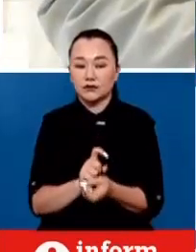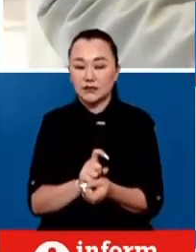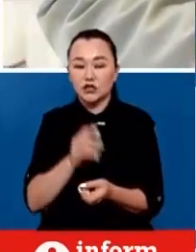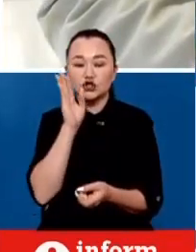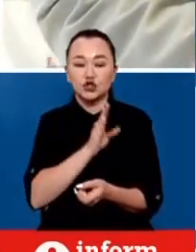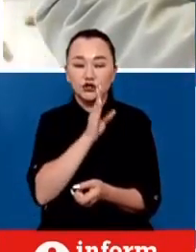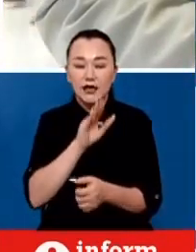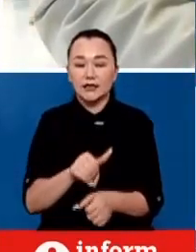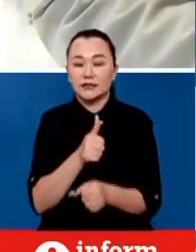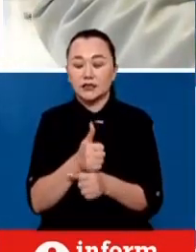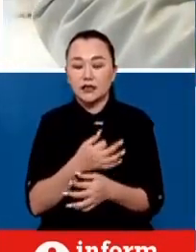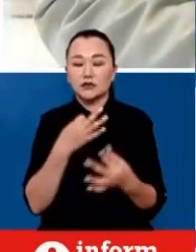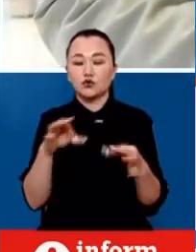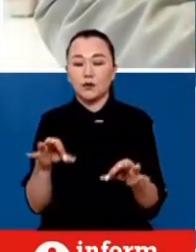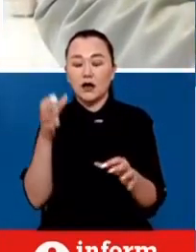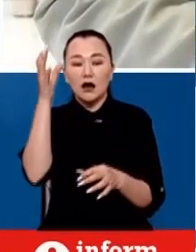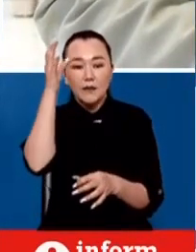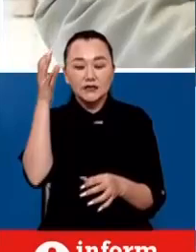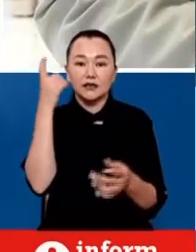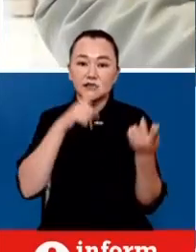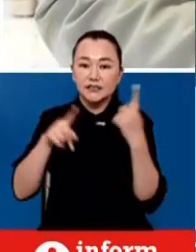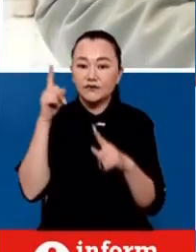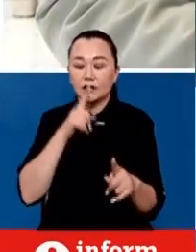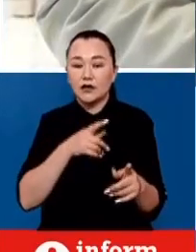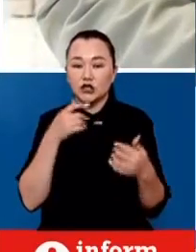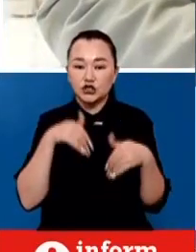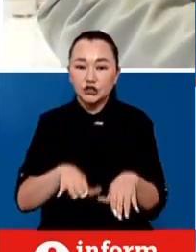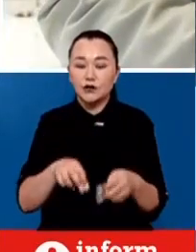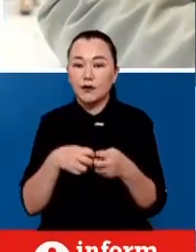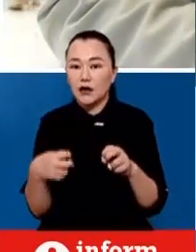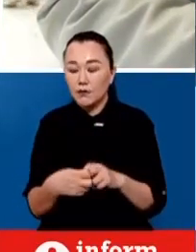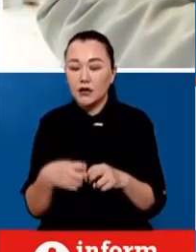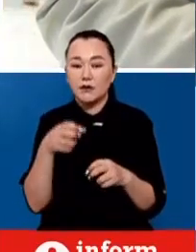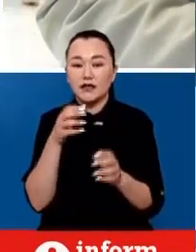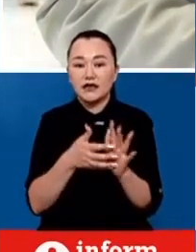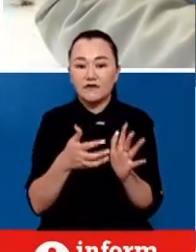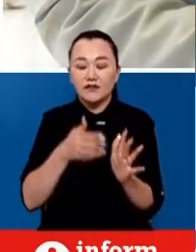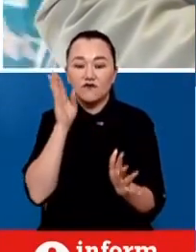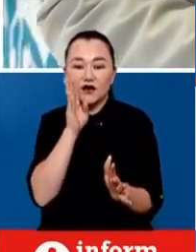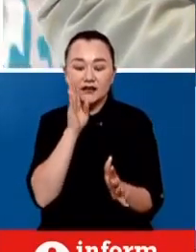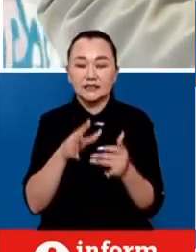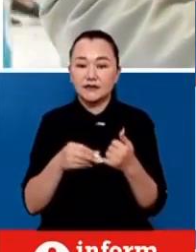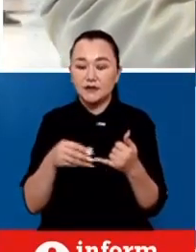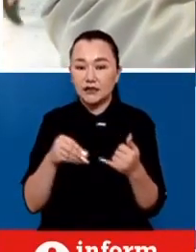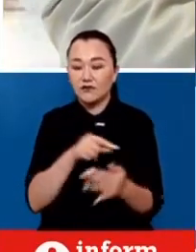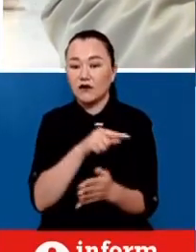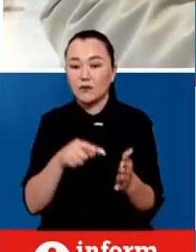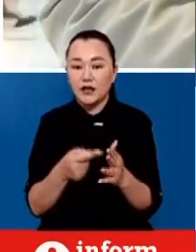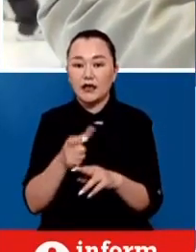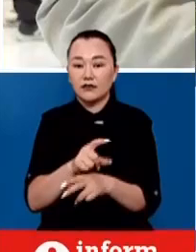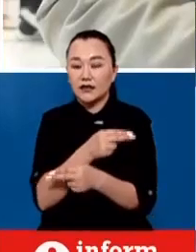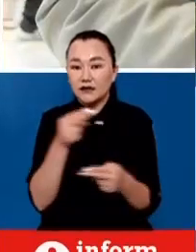Женское лидерство, доступное образование, креативный подход в решении проблем нехватки воды и земельные вопросы. Эти